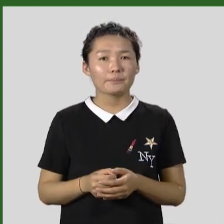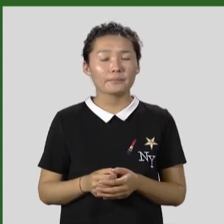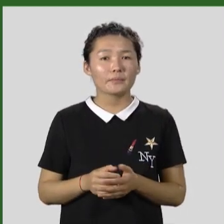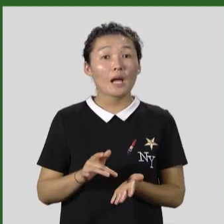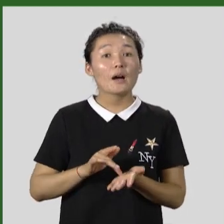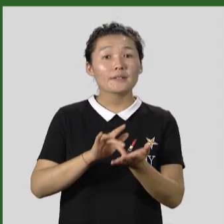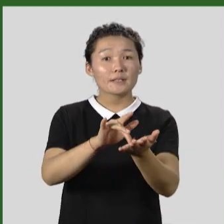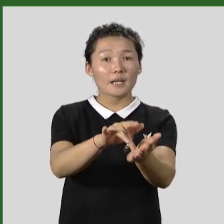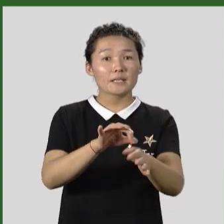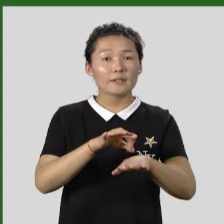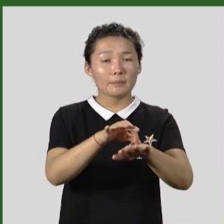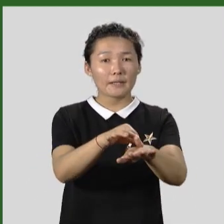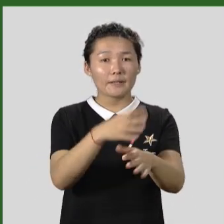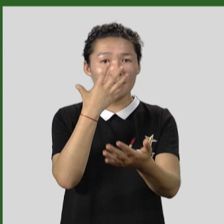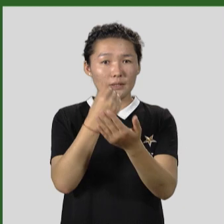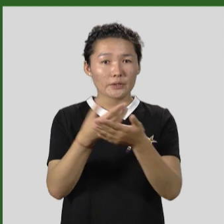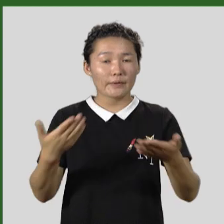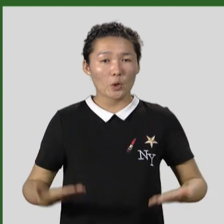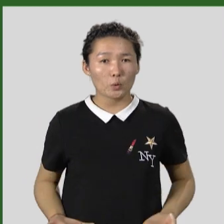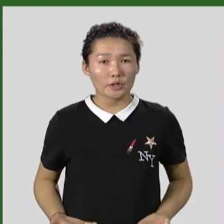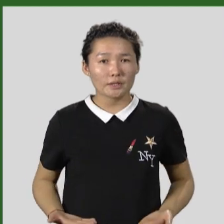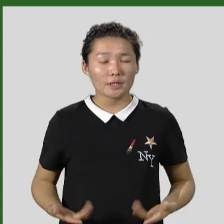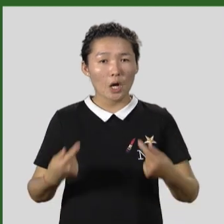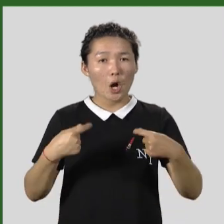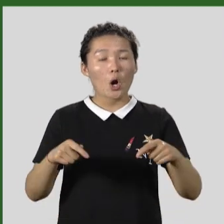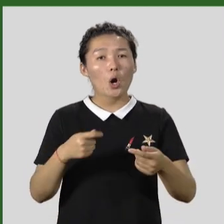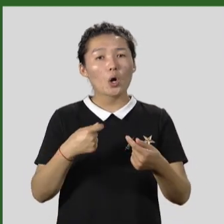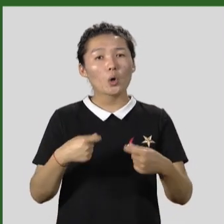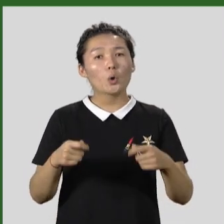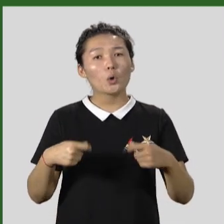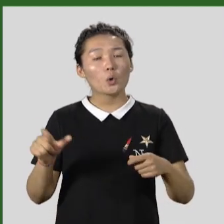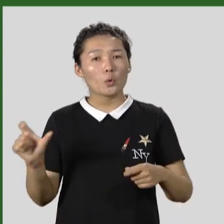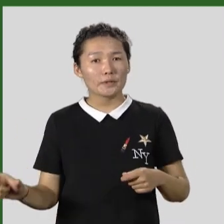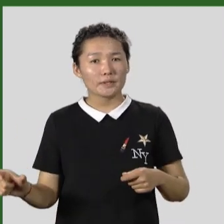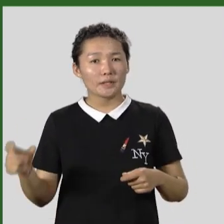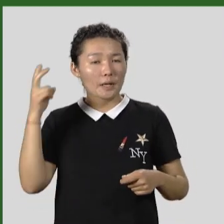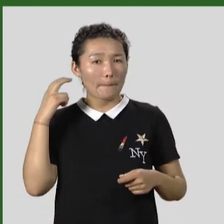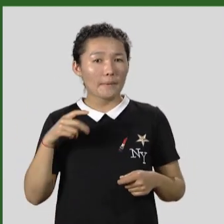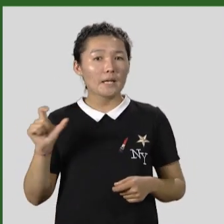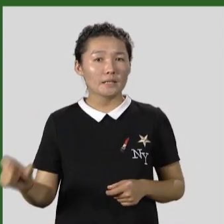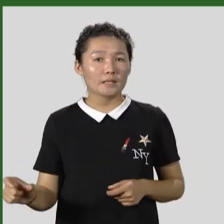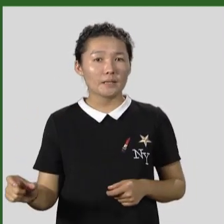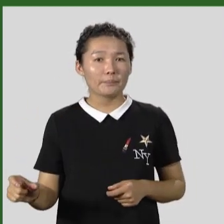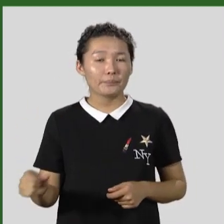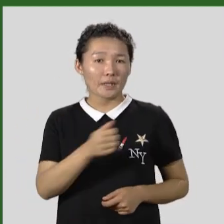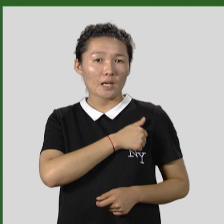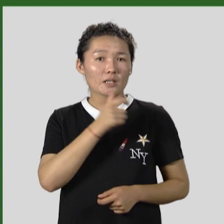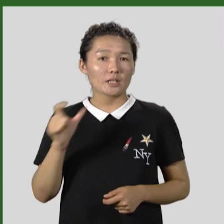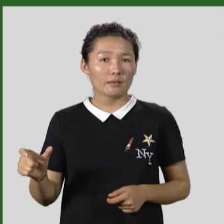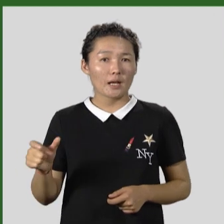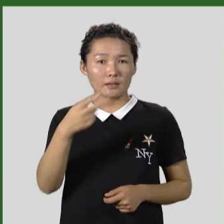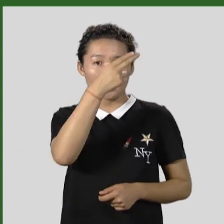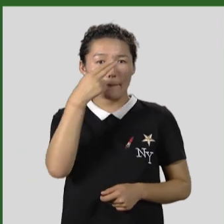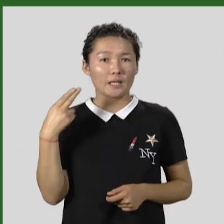странствиях проводили свою жизнь купцы, моряки, солдаты и пираты.